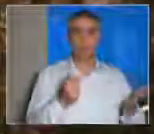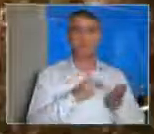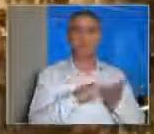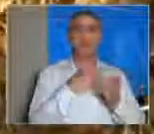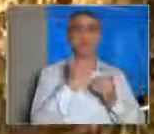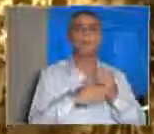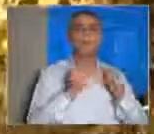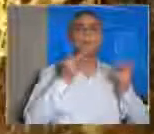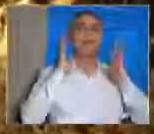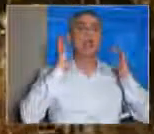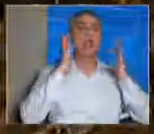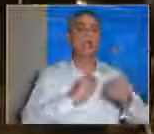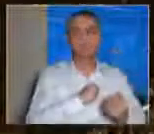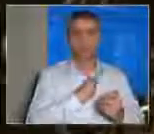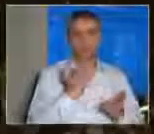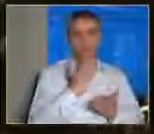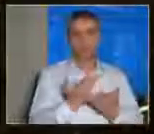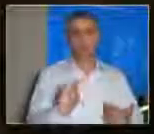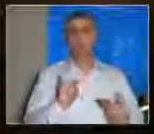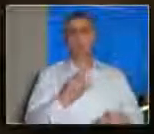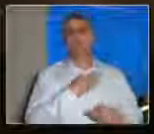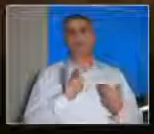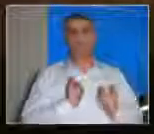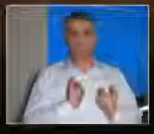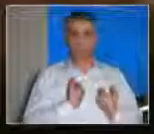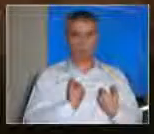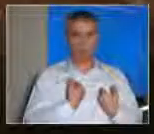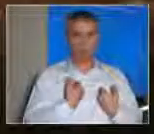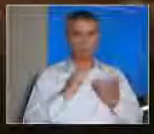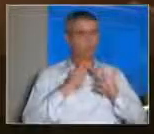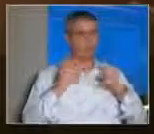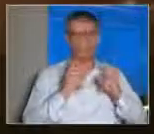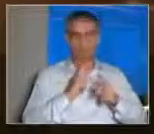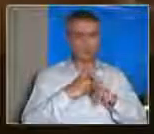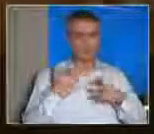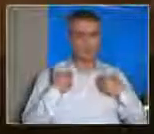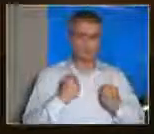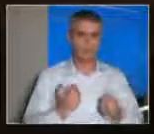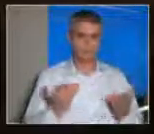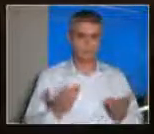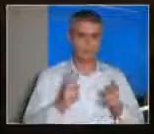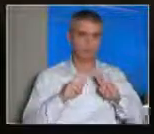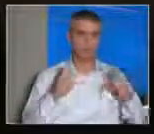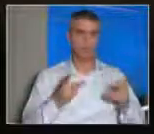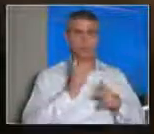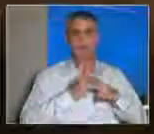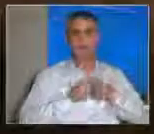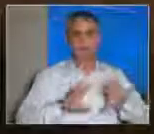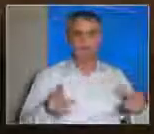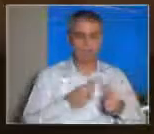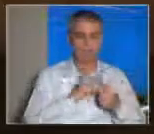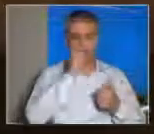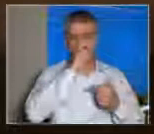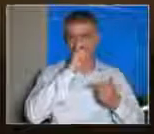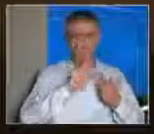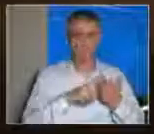בסוף אם יש שם אסון הומניטרי, הוא יתפצץ גם לעברנו בכל מיני דרכים, לאו דווקא רק ביטחוני, כן? כל מיני מגיפות או כל מיני